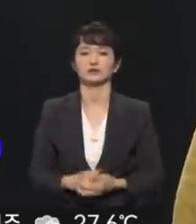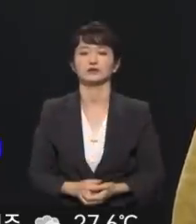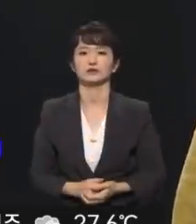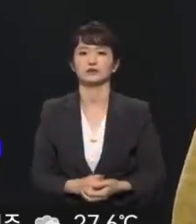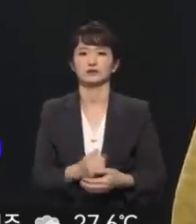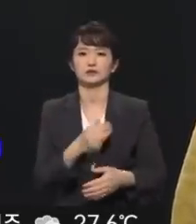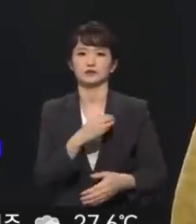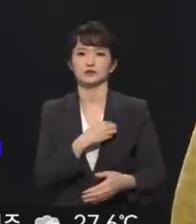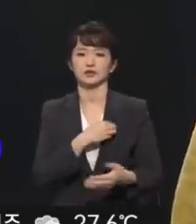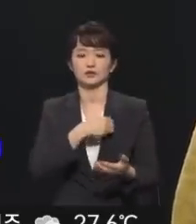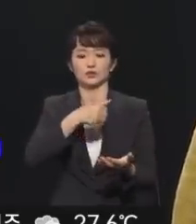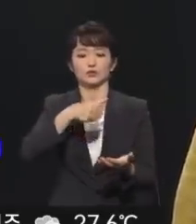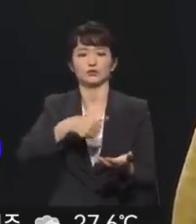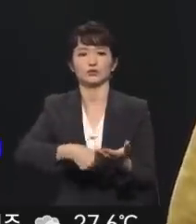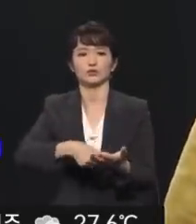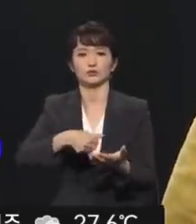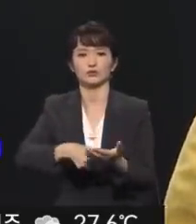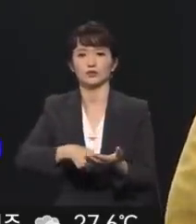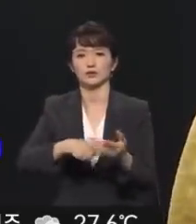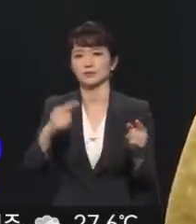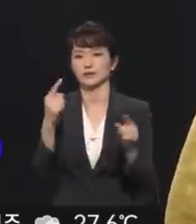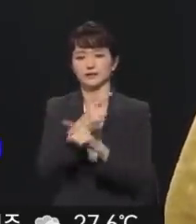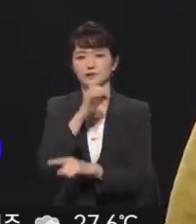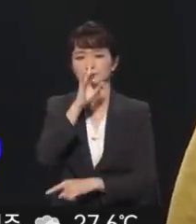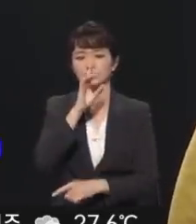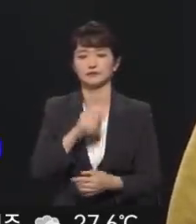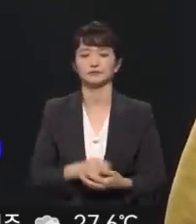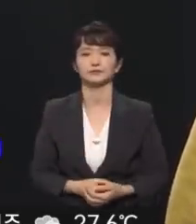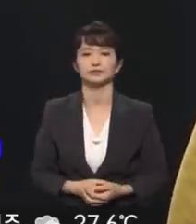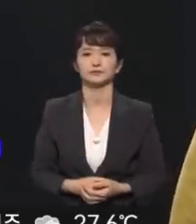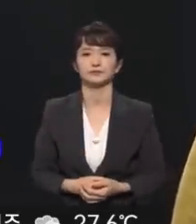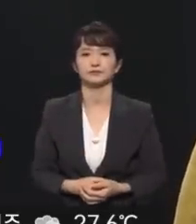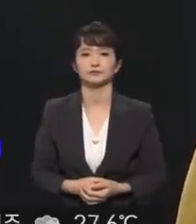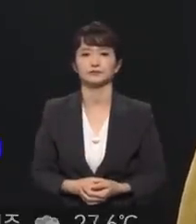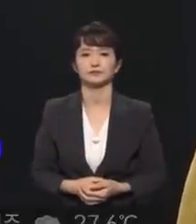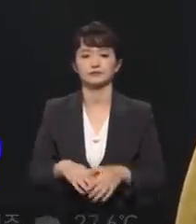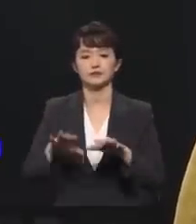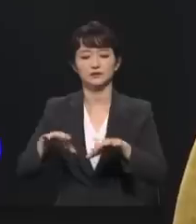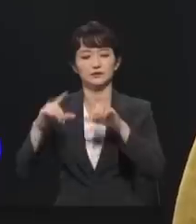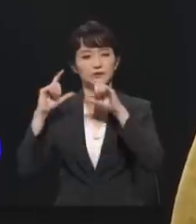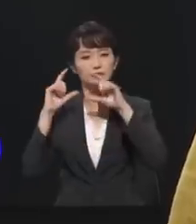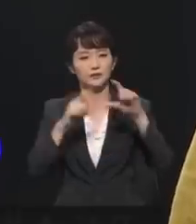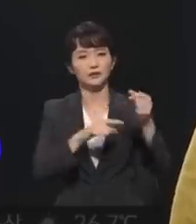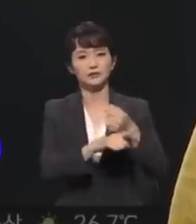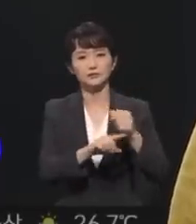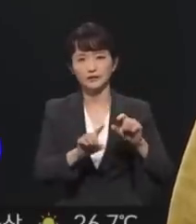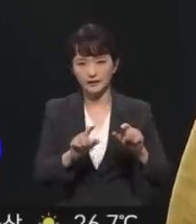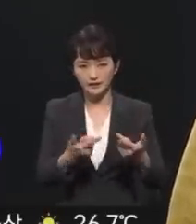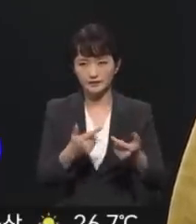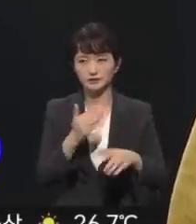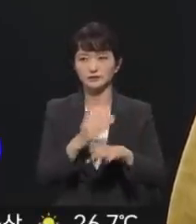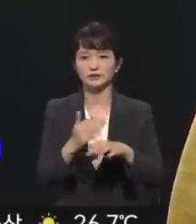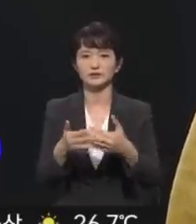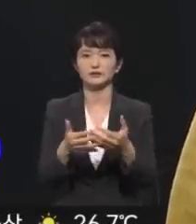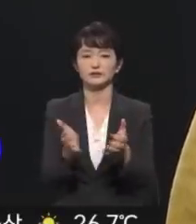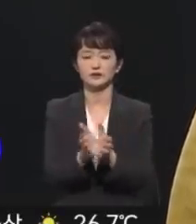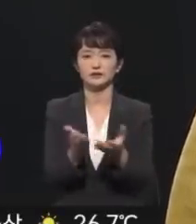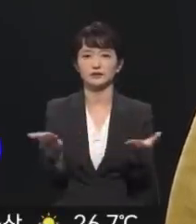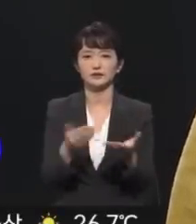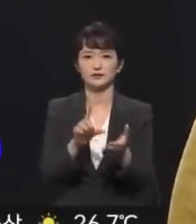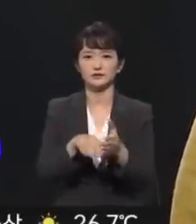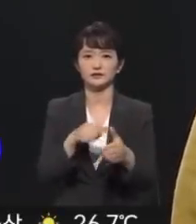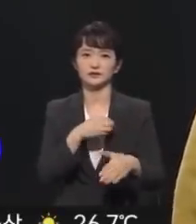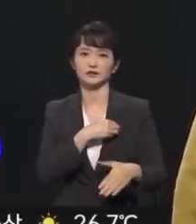판단을 내어 놓은 것이기 때문에 이건 단순히 이번 판결의 있어서 의 의미가 아니라 앞으로 정당한 에 있어서 당원들의 지지를 받고